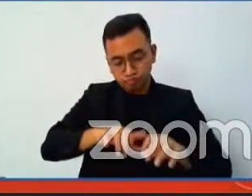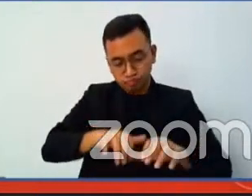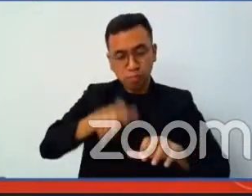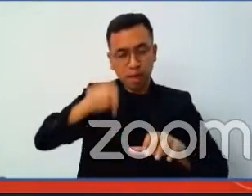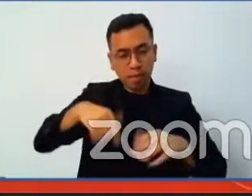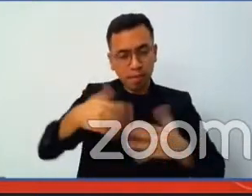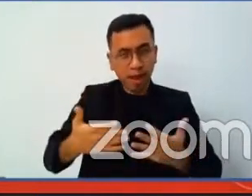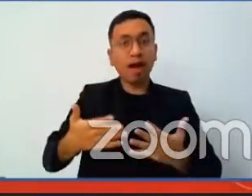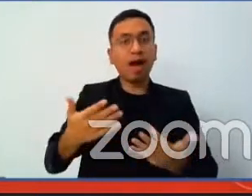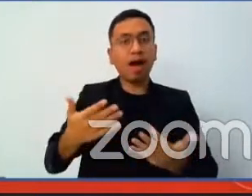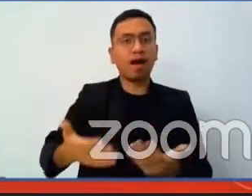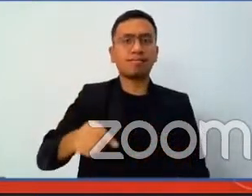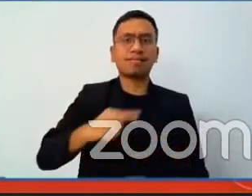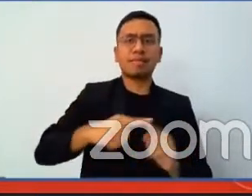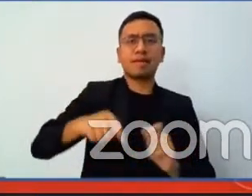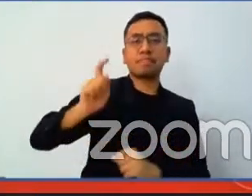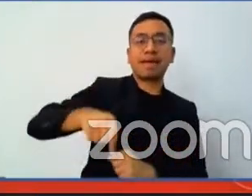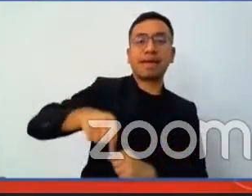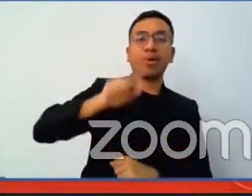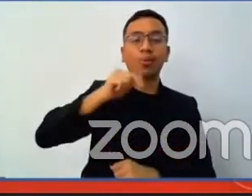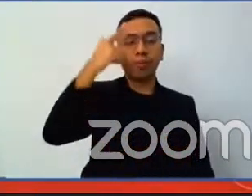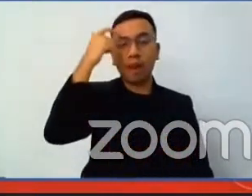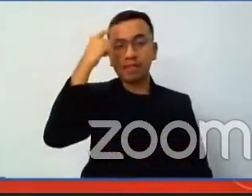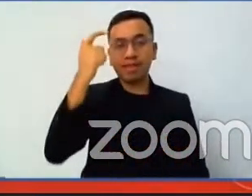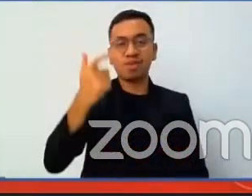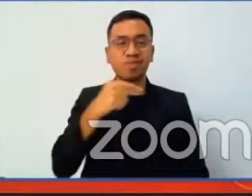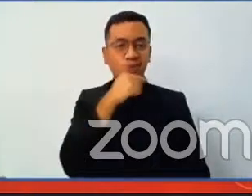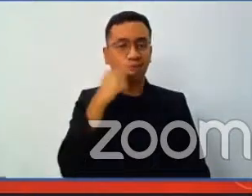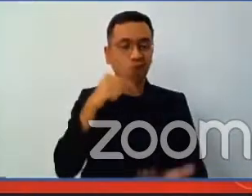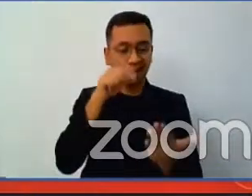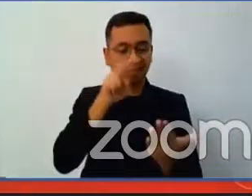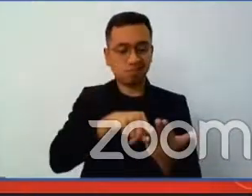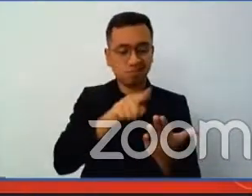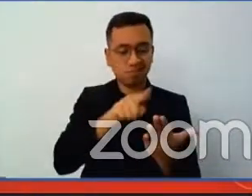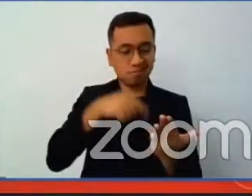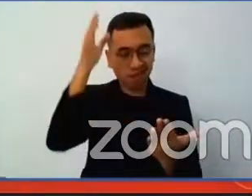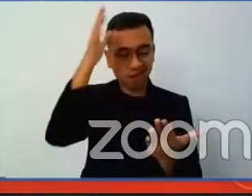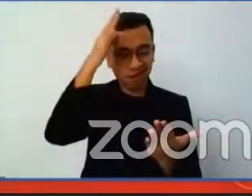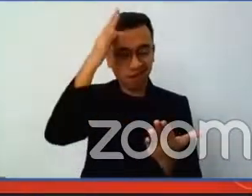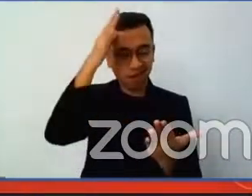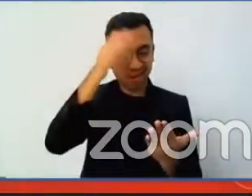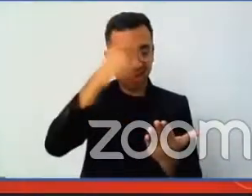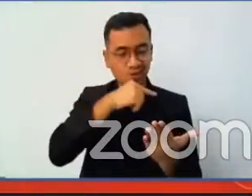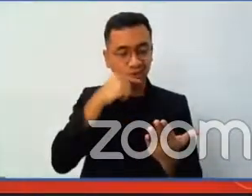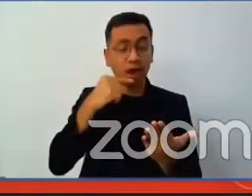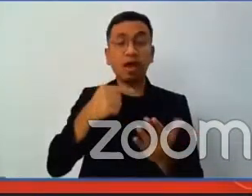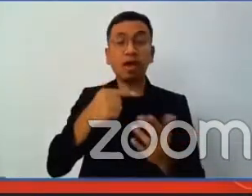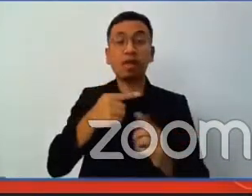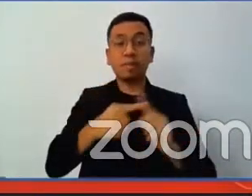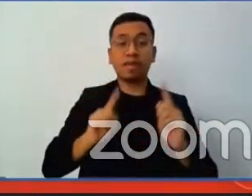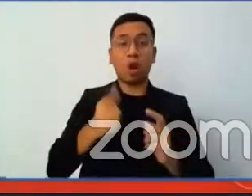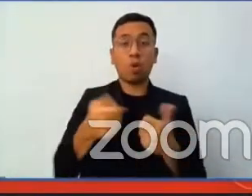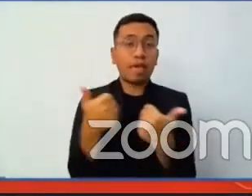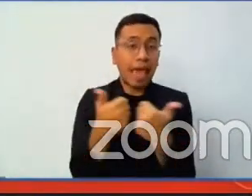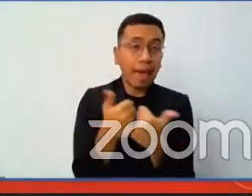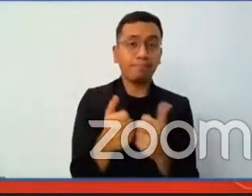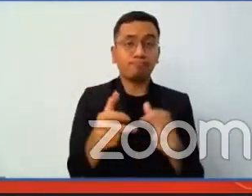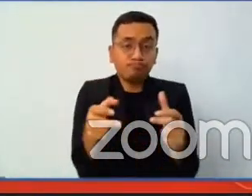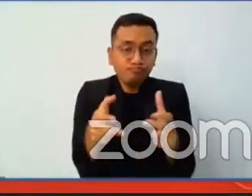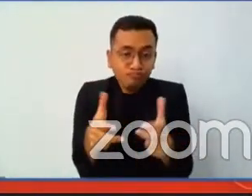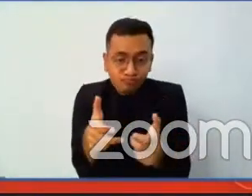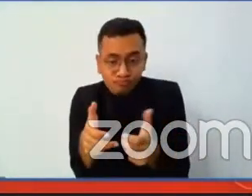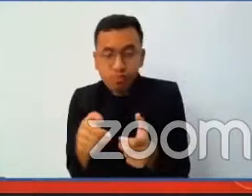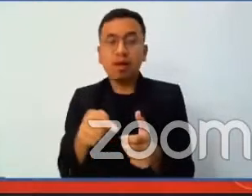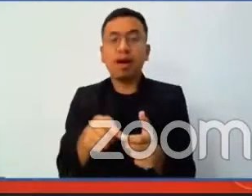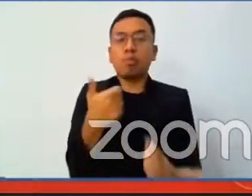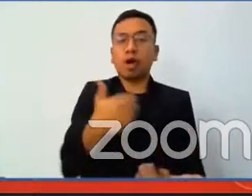itu ternyata masih kurang. Tapi kalau untuk main game mungkin mereka bisa sangat mahir. Nah, inilah mungkin